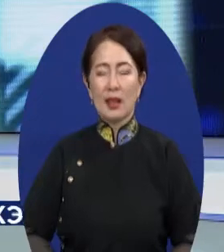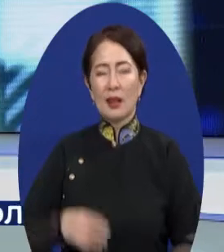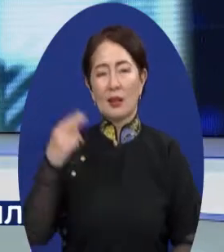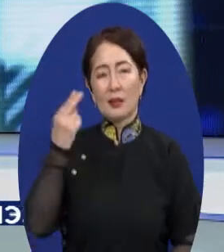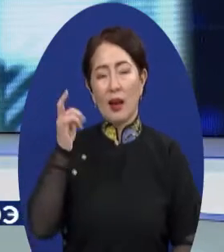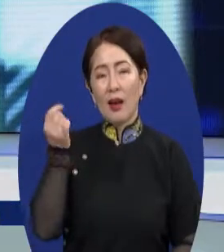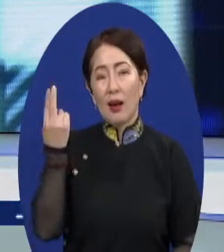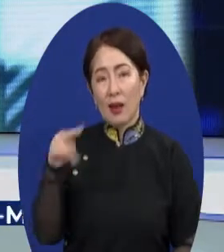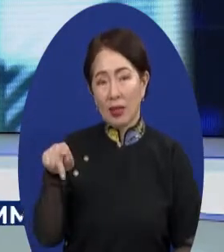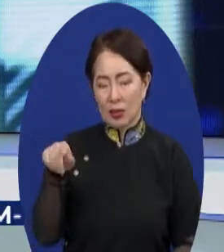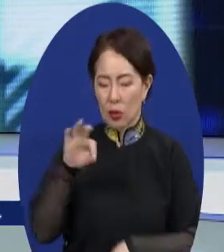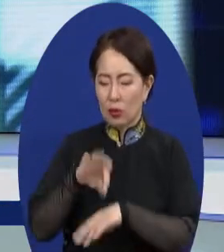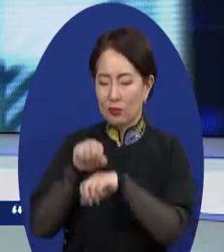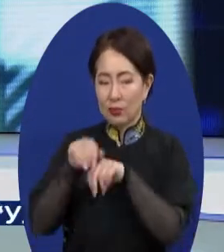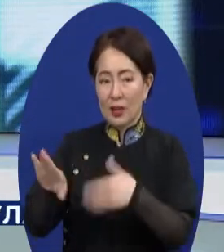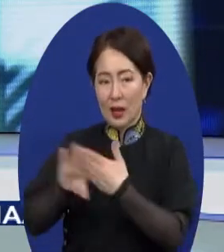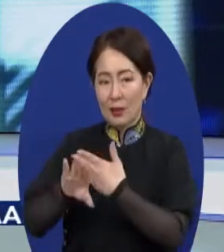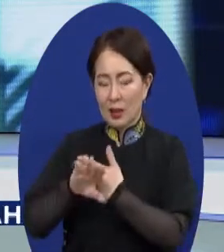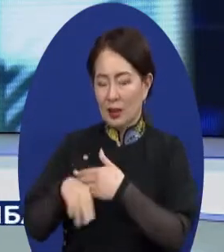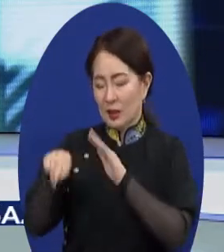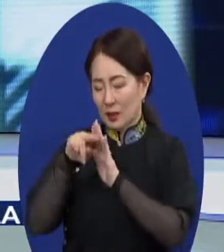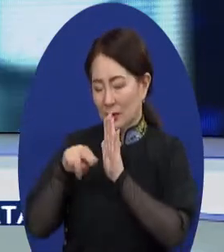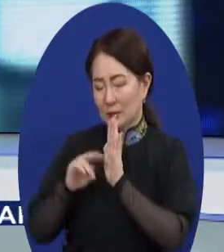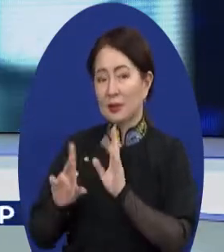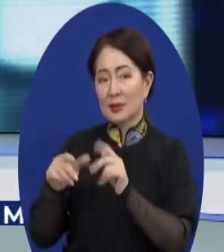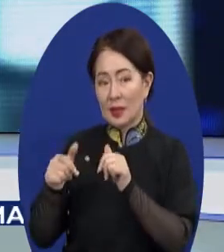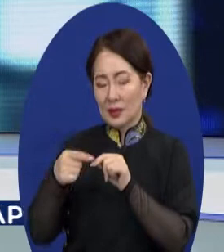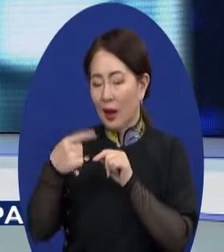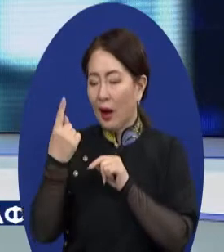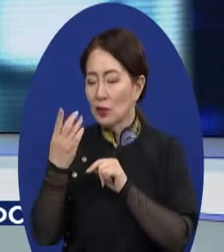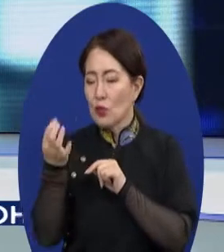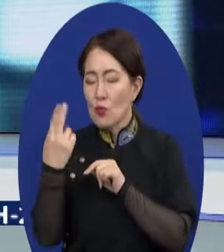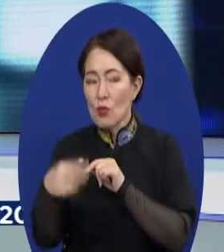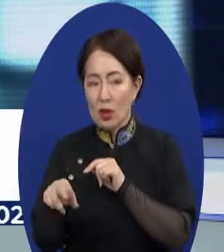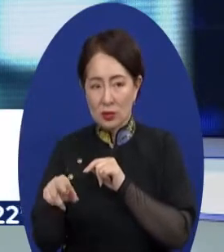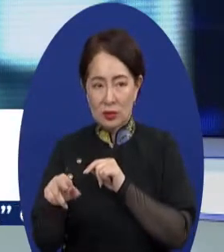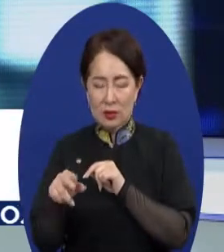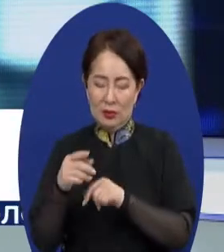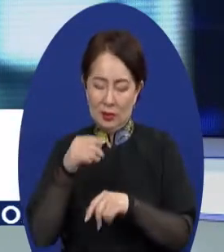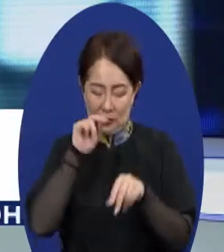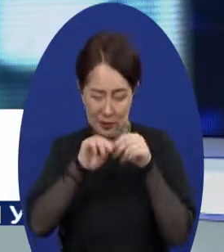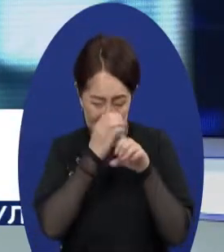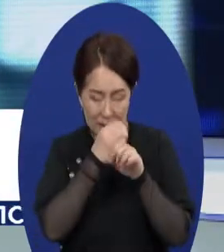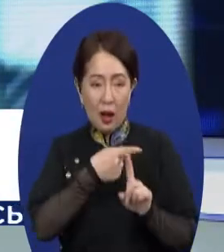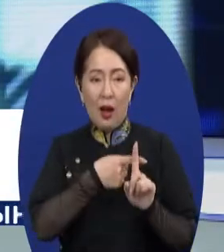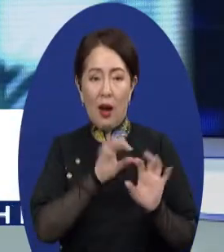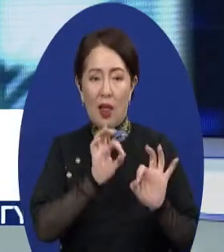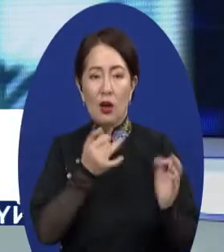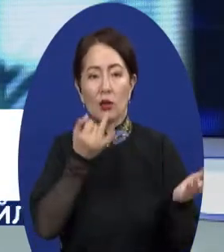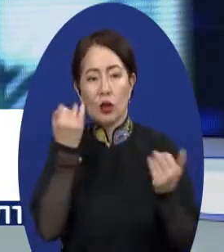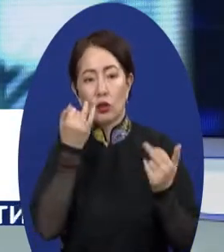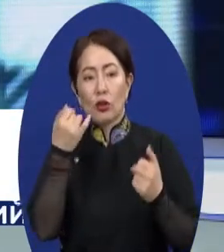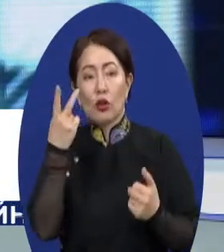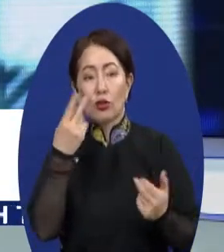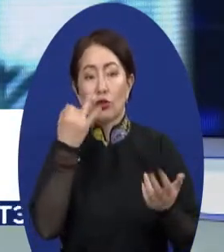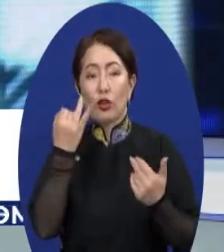Цагаандах халдвар хамгааллын дэглэм сайжирч ганц мод бомбтдох шинжилгээгээр богн тээврийн жолооч нараас сүүлийн 2-7 хоногт ийрэг тохиолдол илрээгүй байна. За